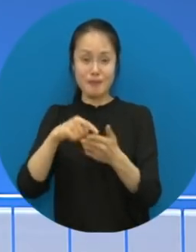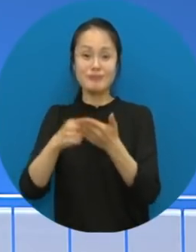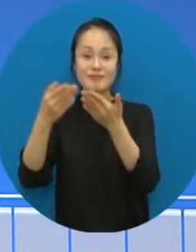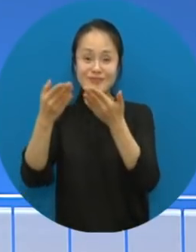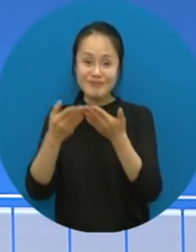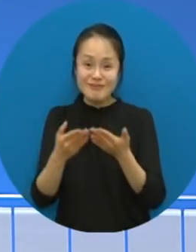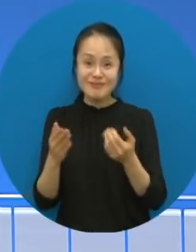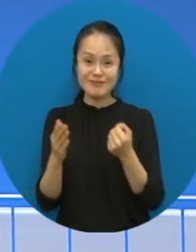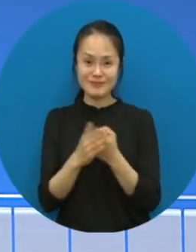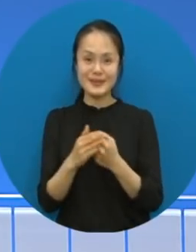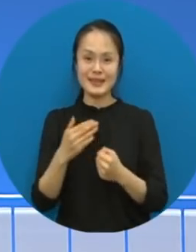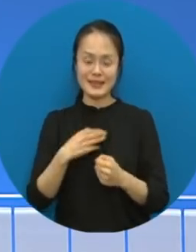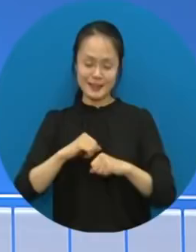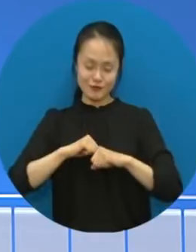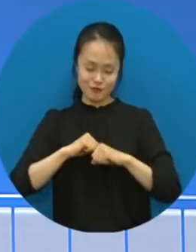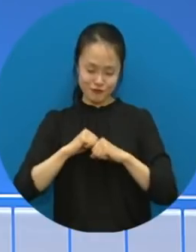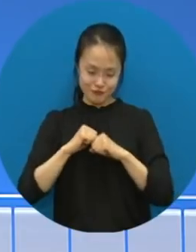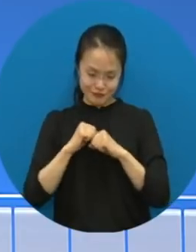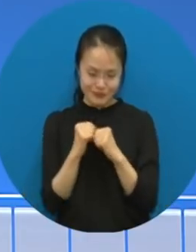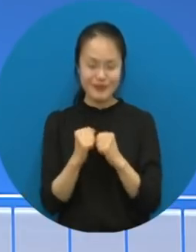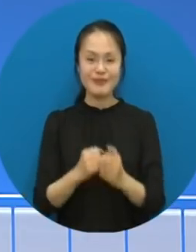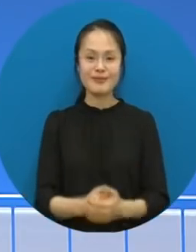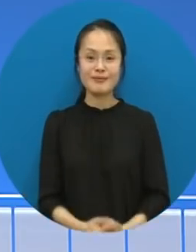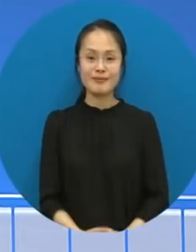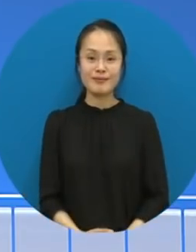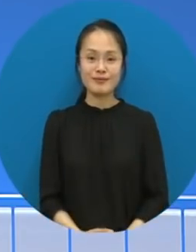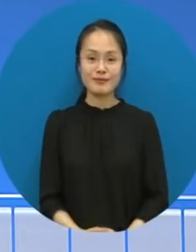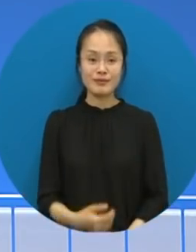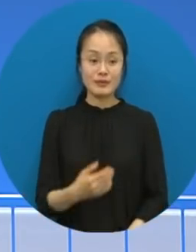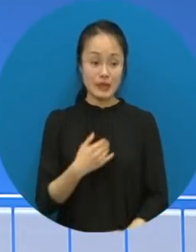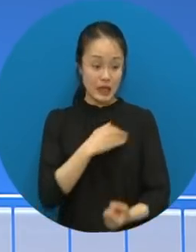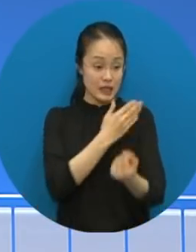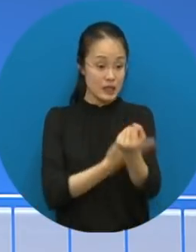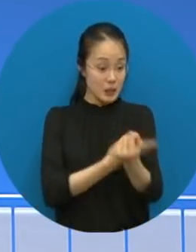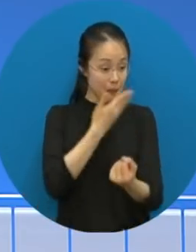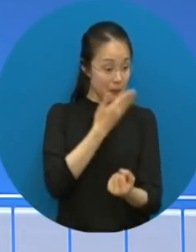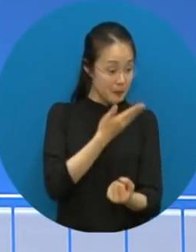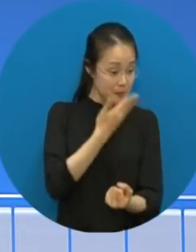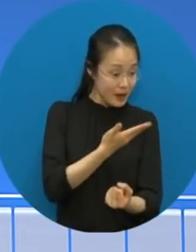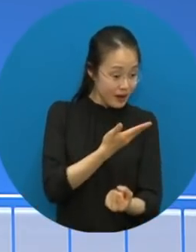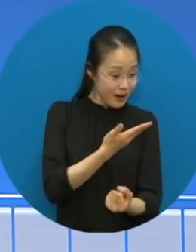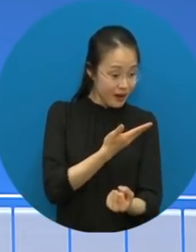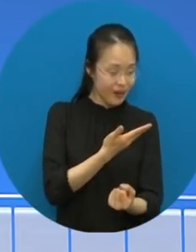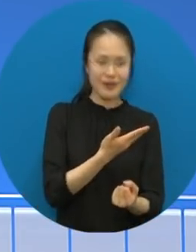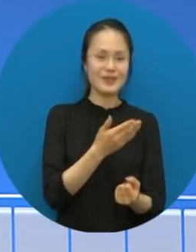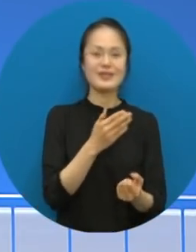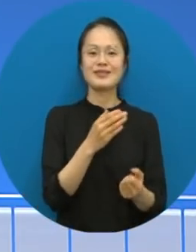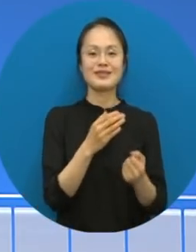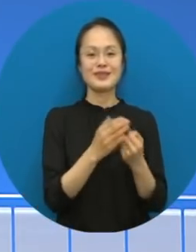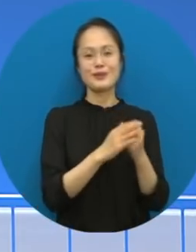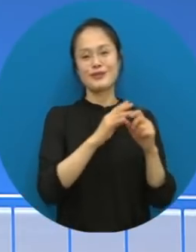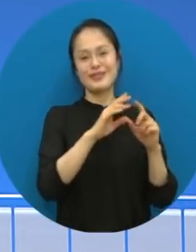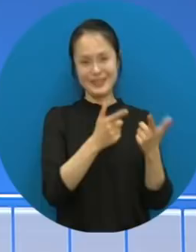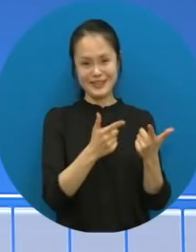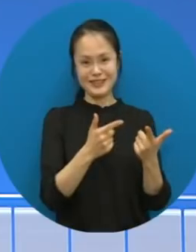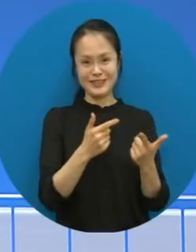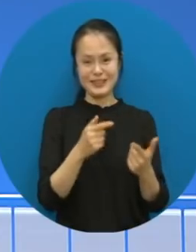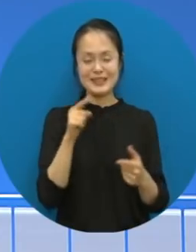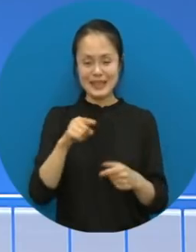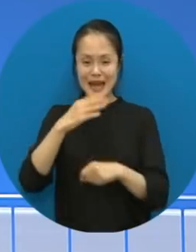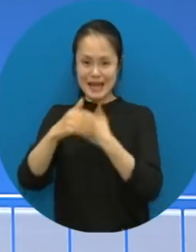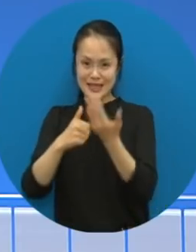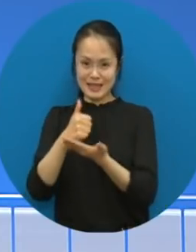그래서 또 순종을 했습니다. 할 수 있어서 한 것이 아니라 하는 것이 옳기 때문에 했습니다.